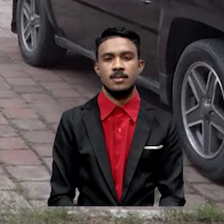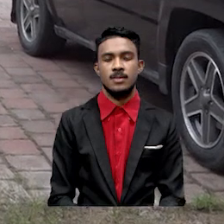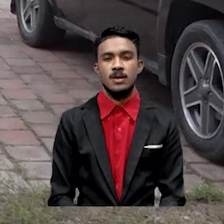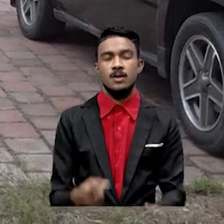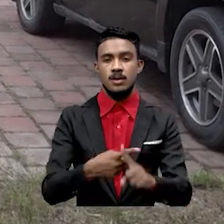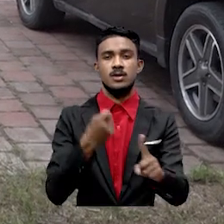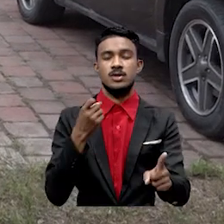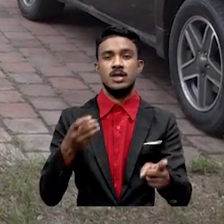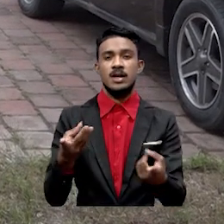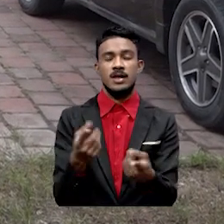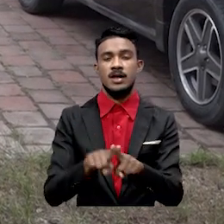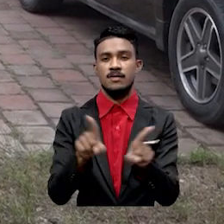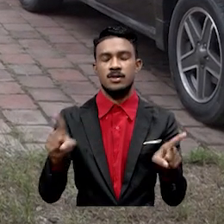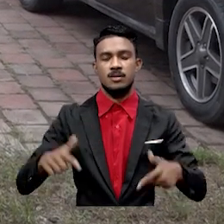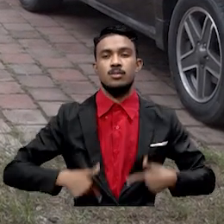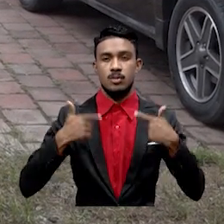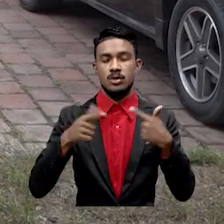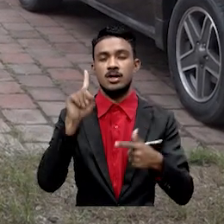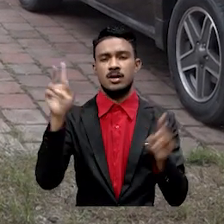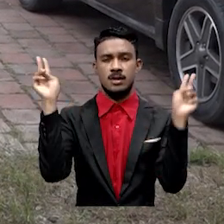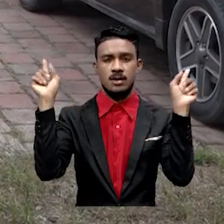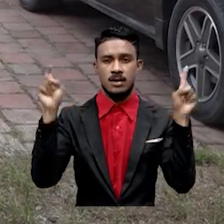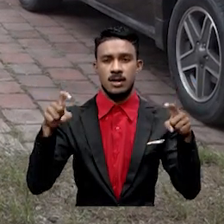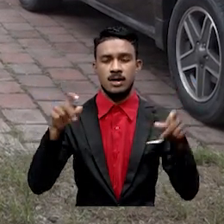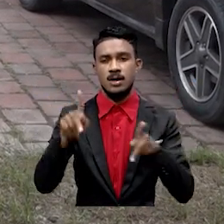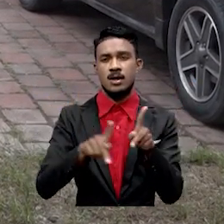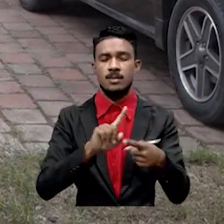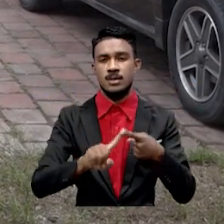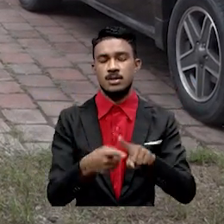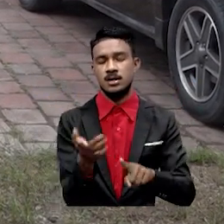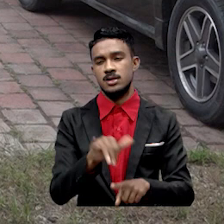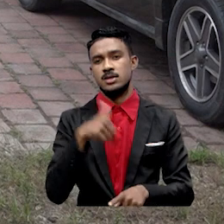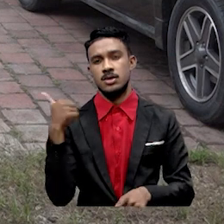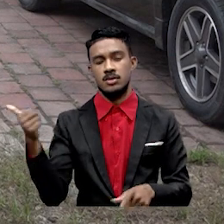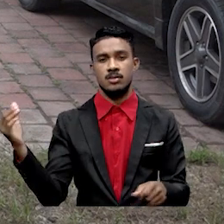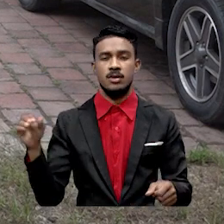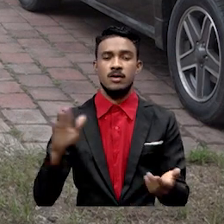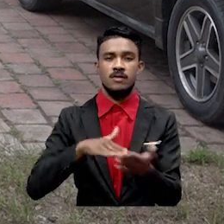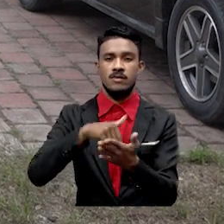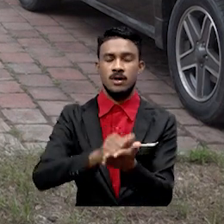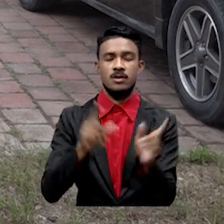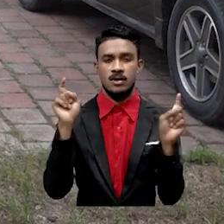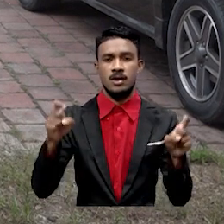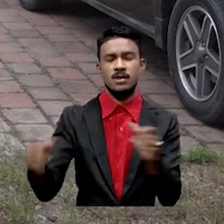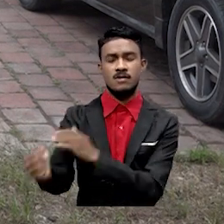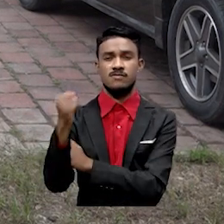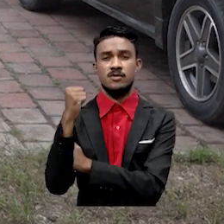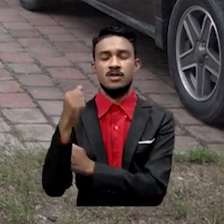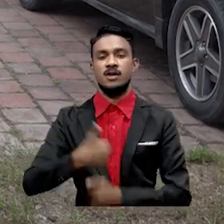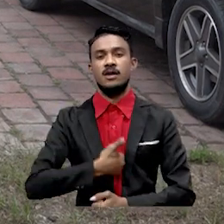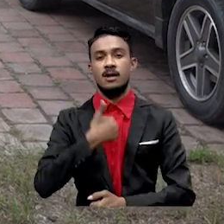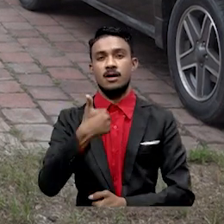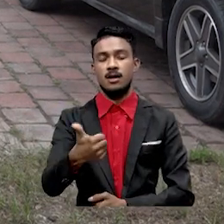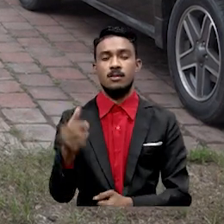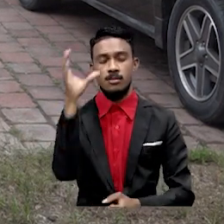Hoste diferença mori si dene. Obrigado, maluk balong nebeho kondisan la saudável. Tem que reforçar, ho dibuka